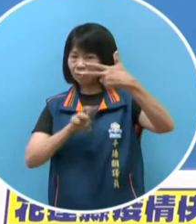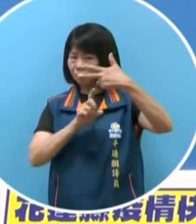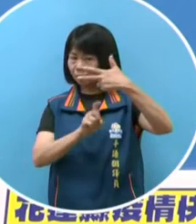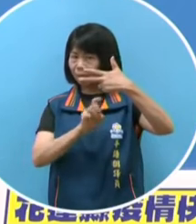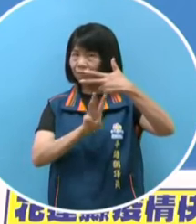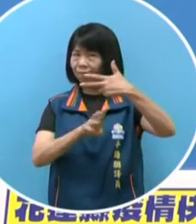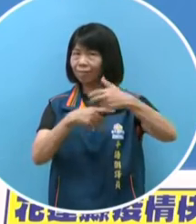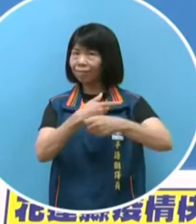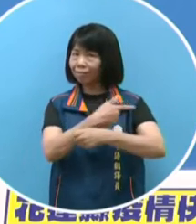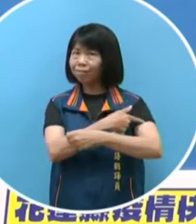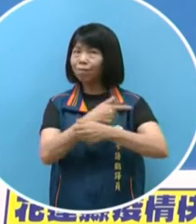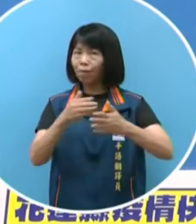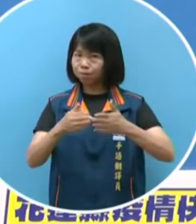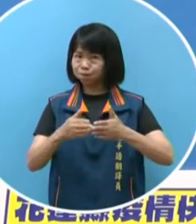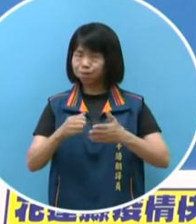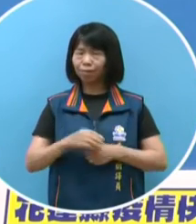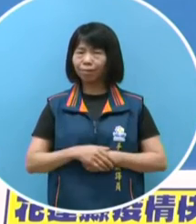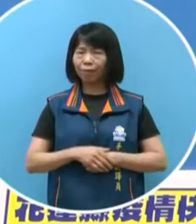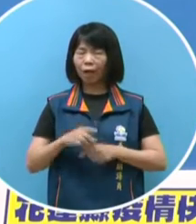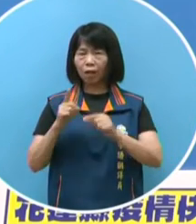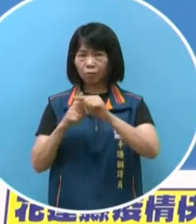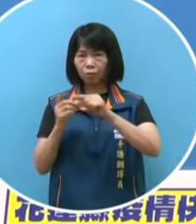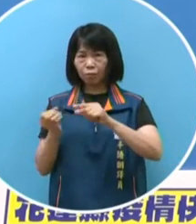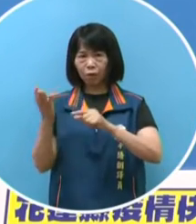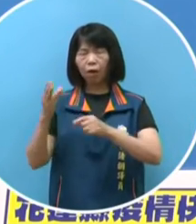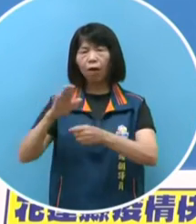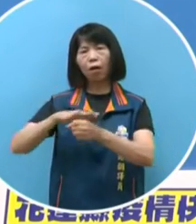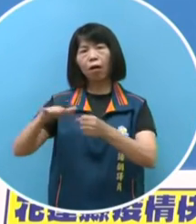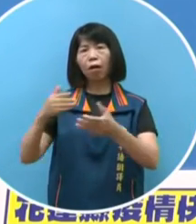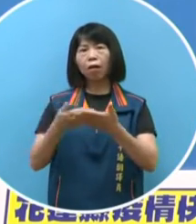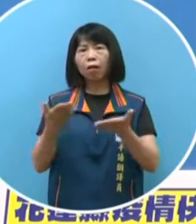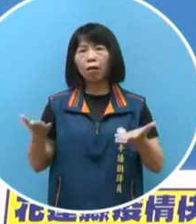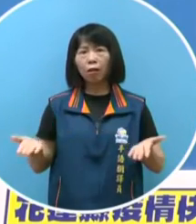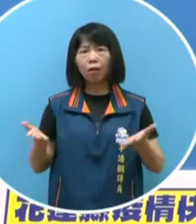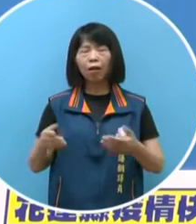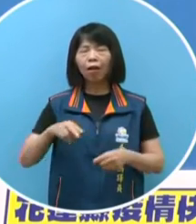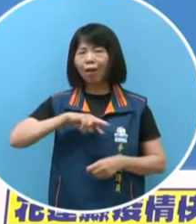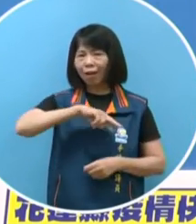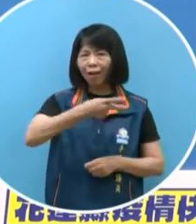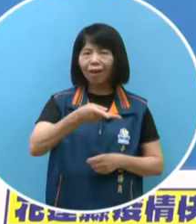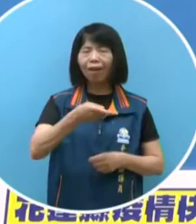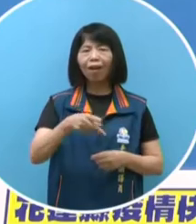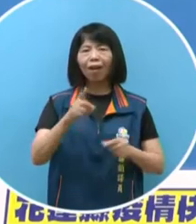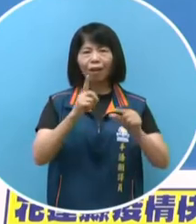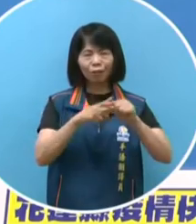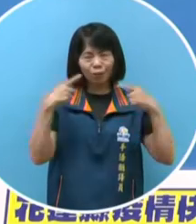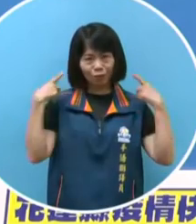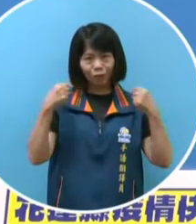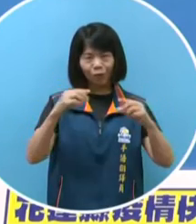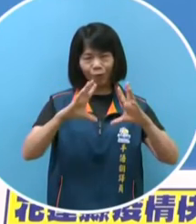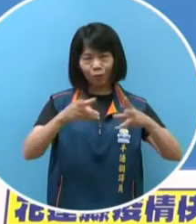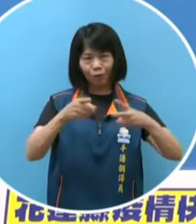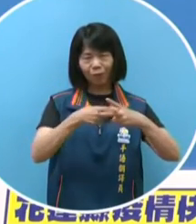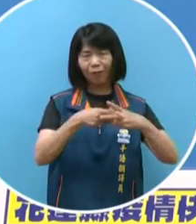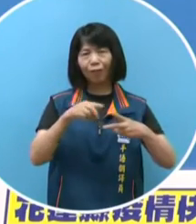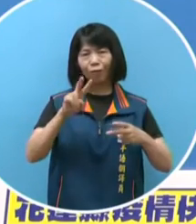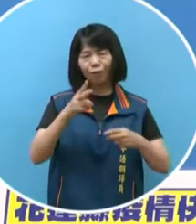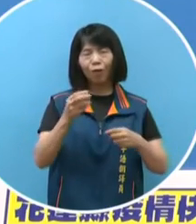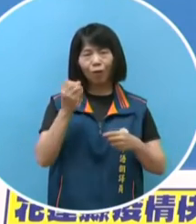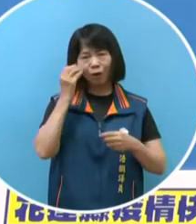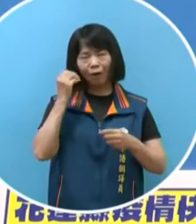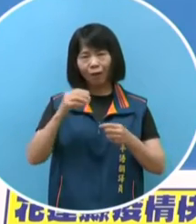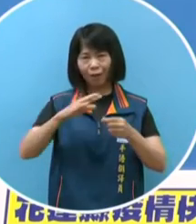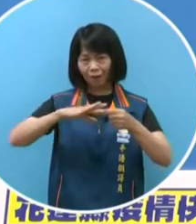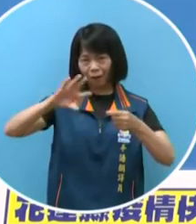来打，那中华国小已经额满了，我们就可以转到中原国小或者是花